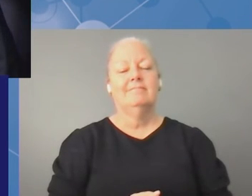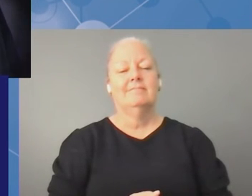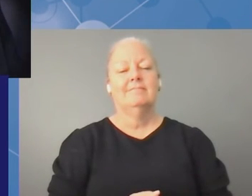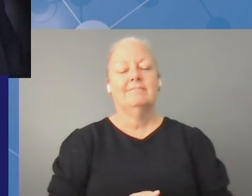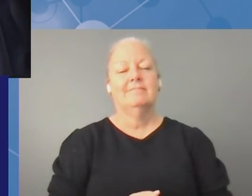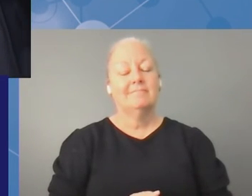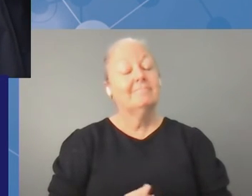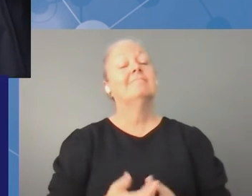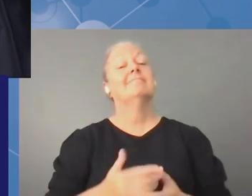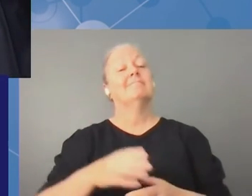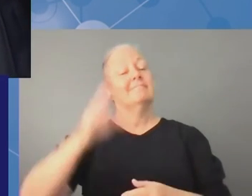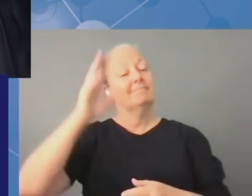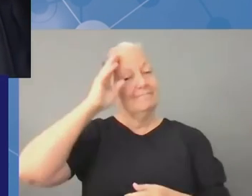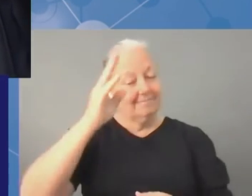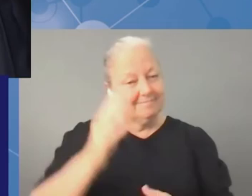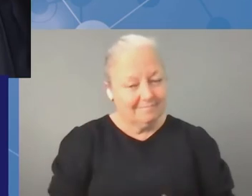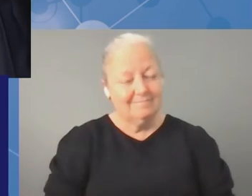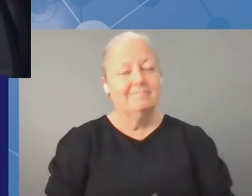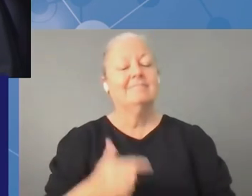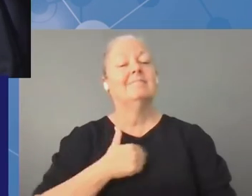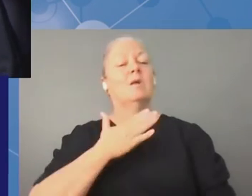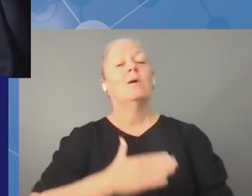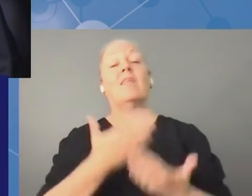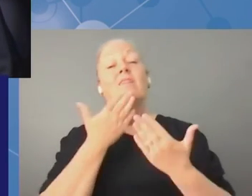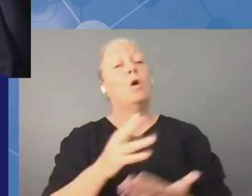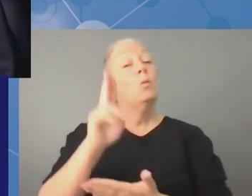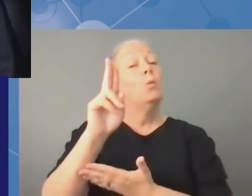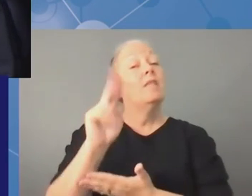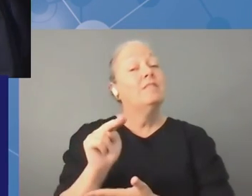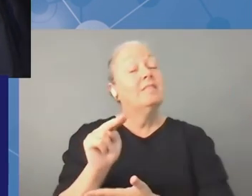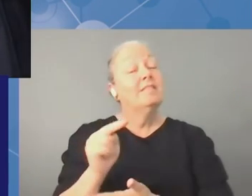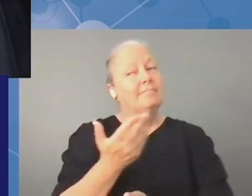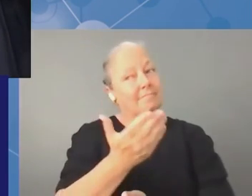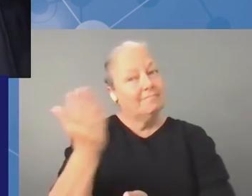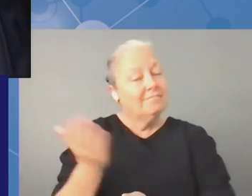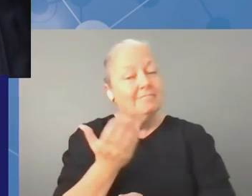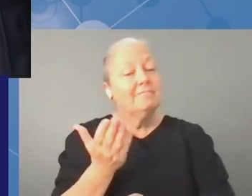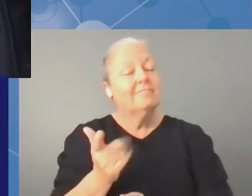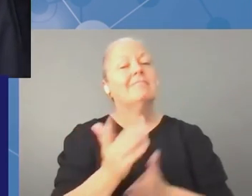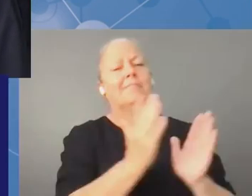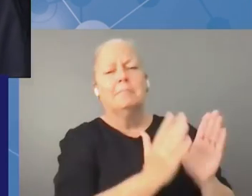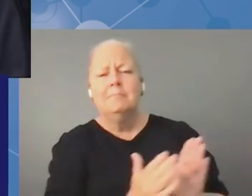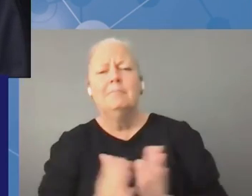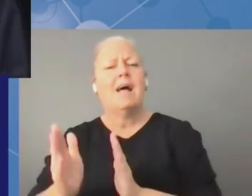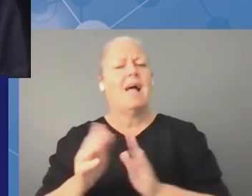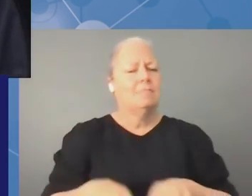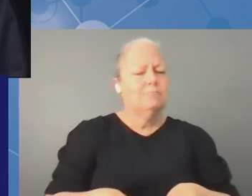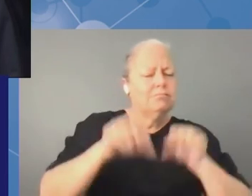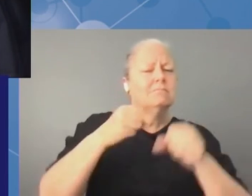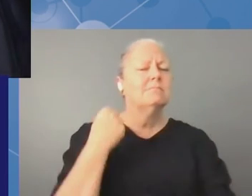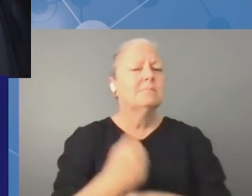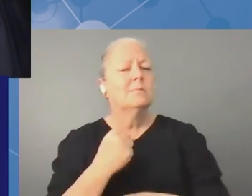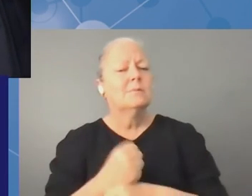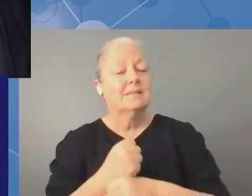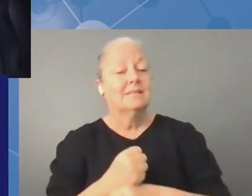выступающий по-французски, я из Буркина-Фасо, хочу поблагодарить ООН за эту панель, потому что